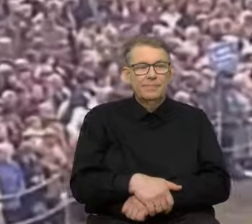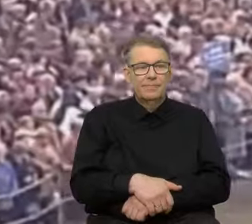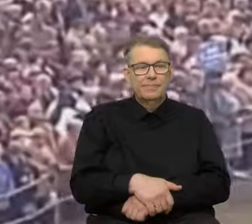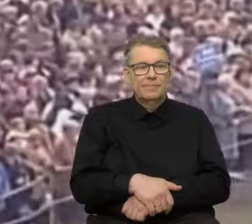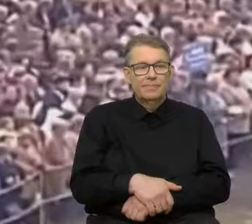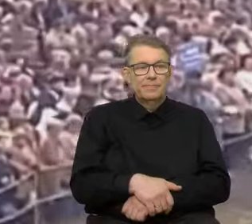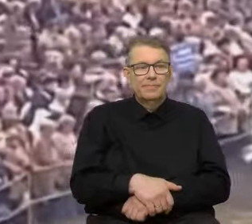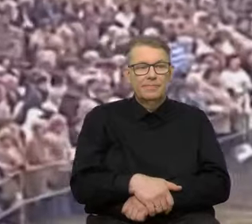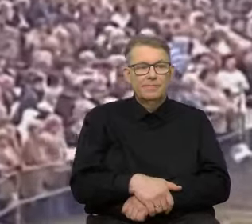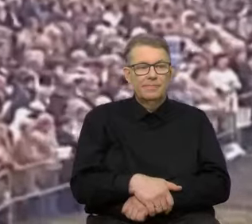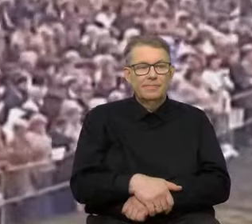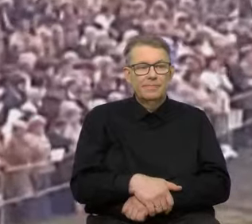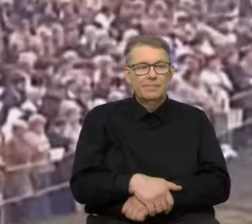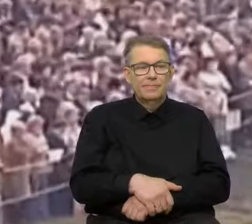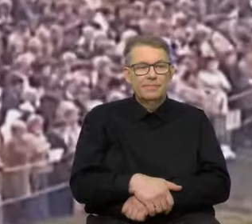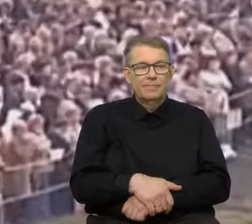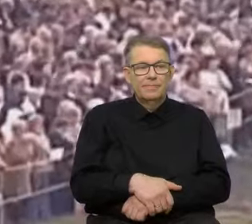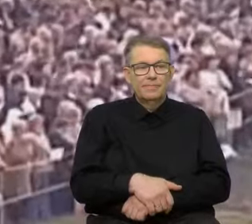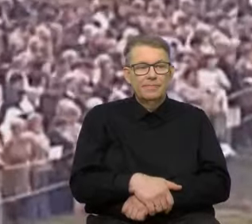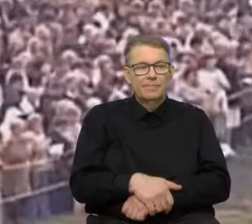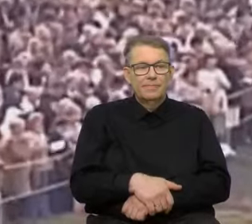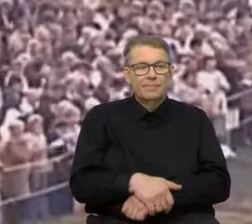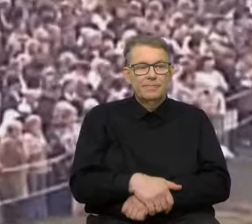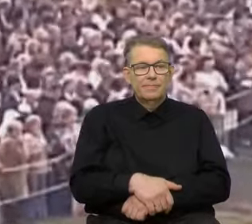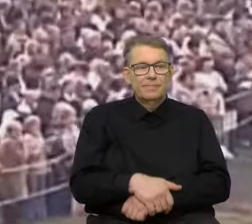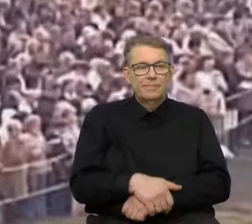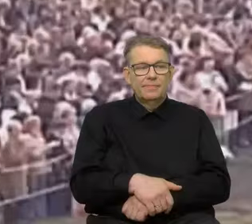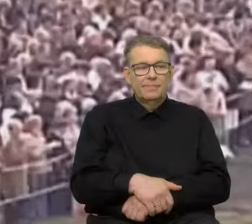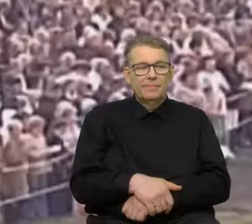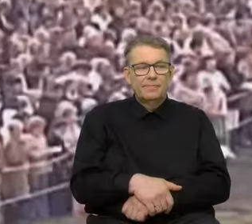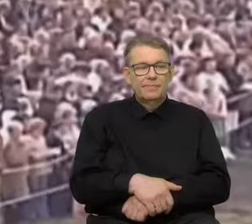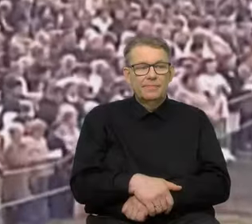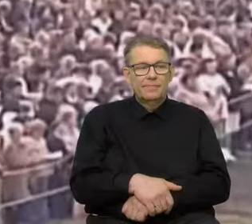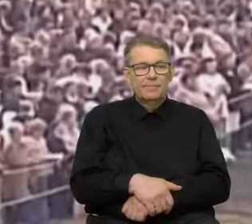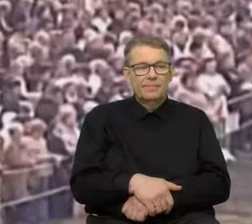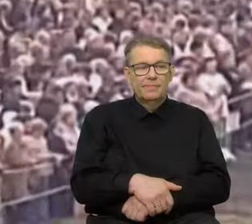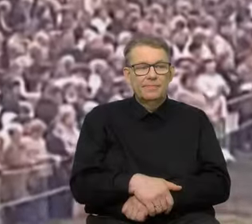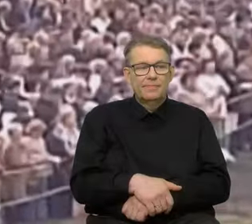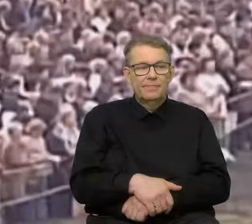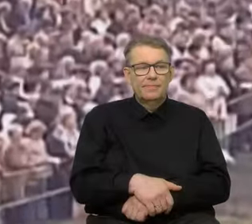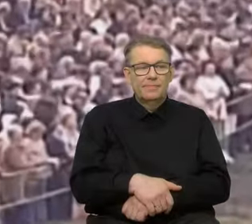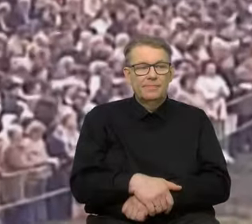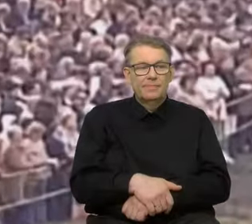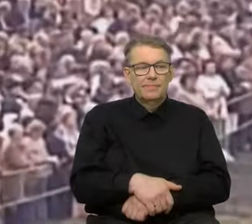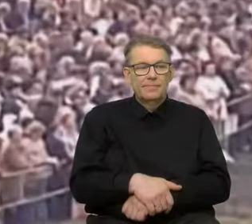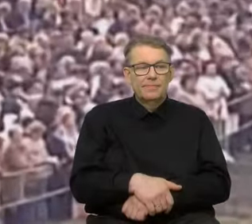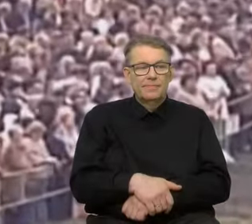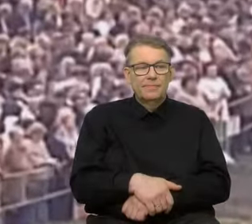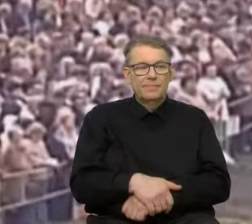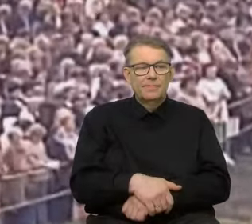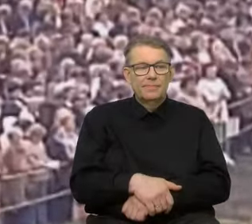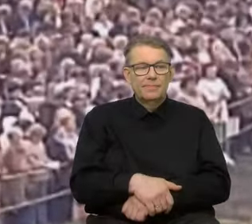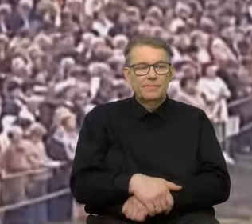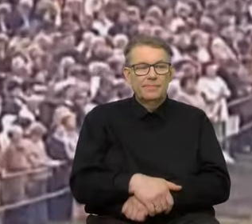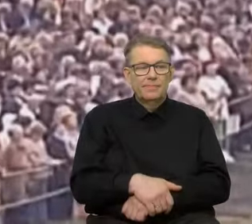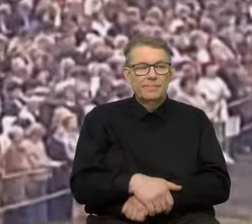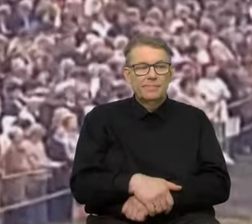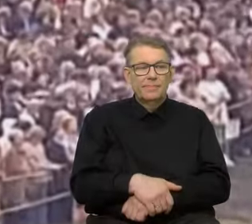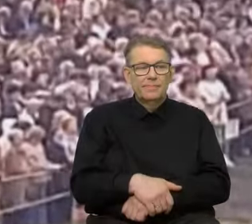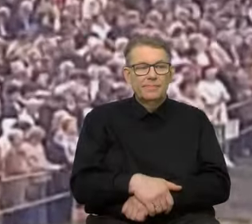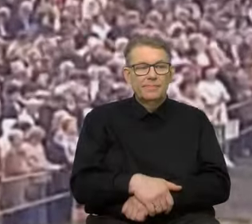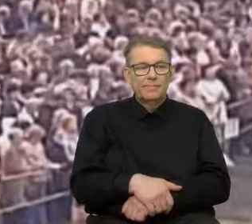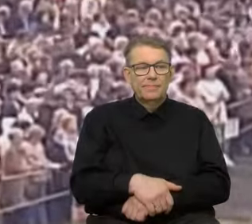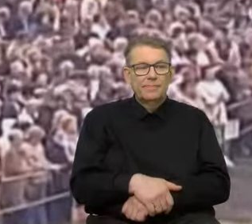sacerdotalis sanctitatis, beati nomine in posterum